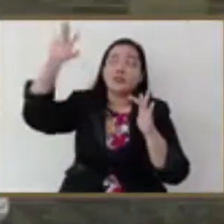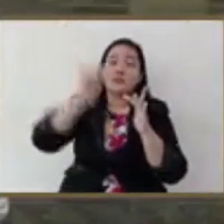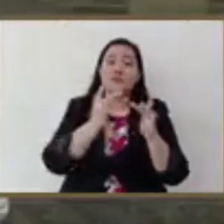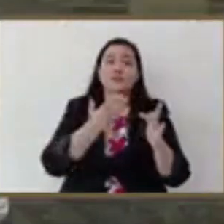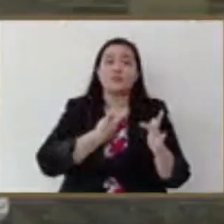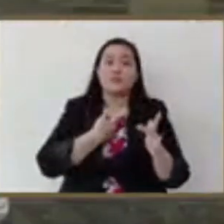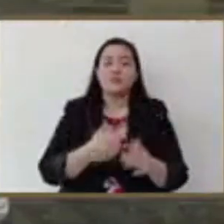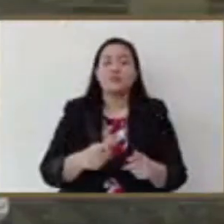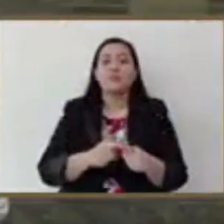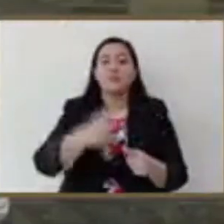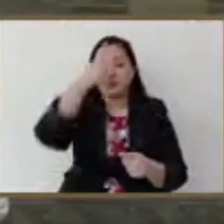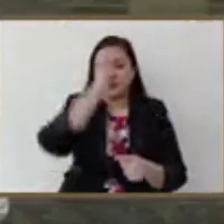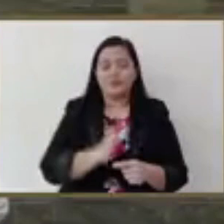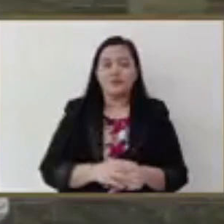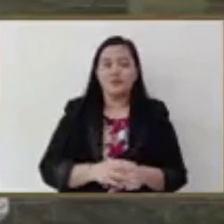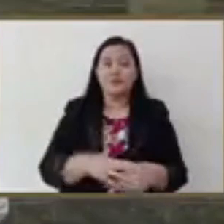my trials.